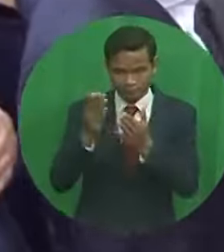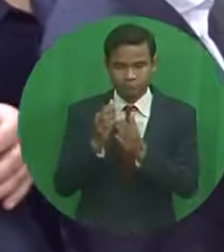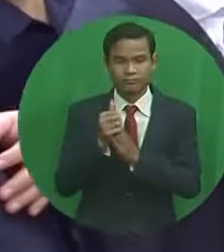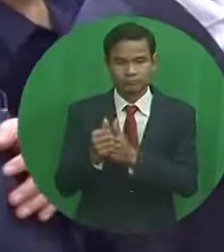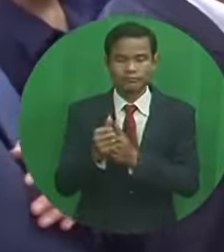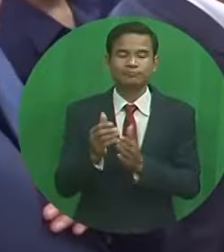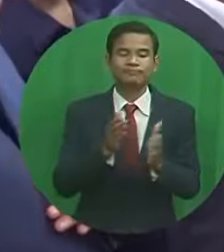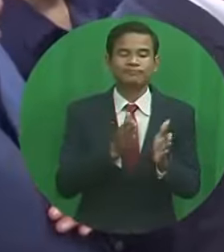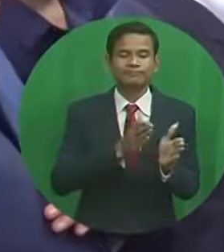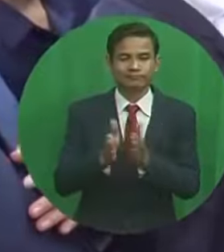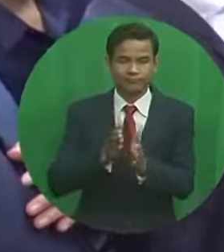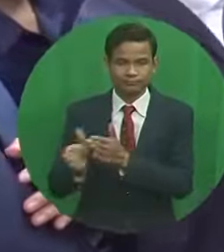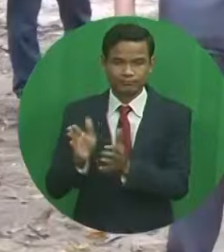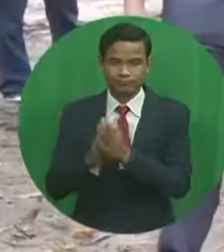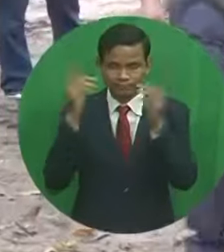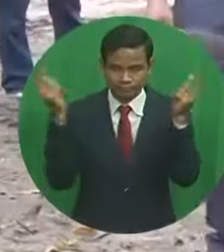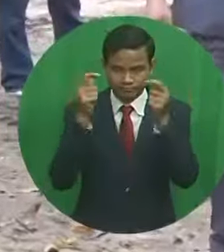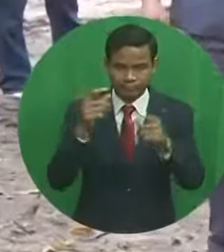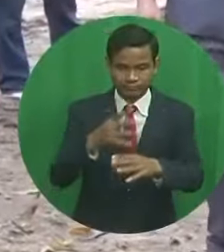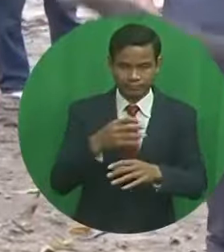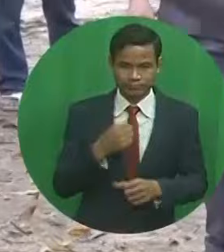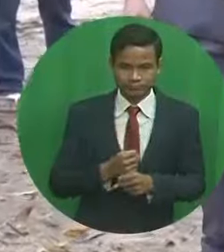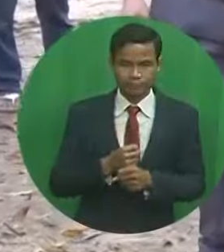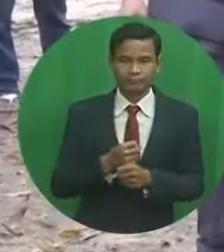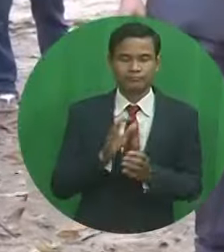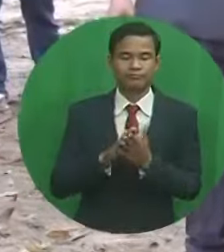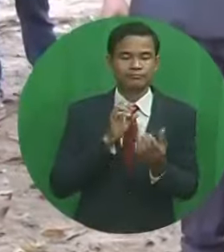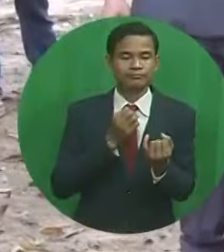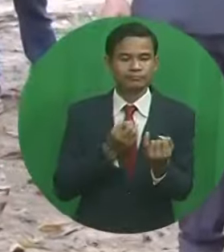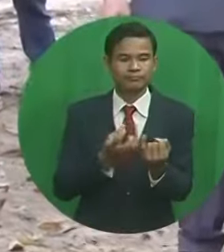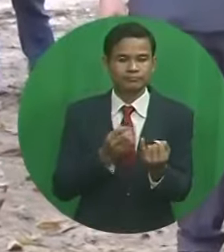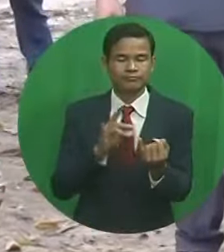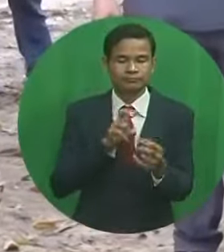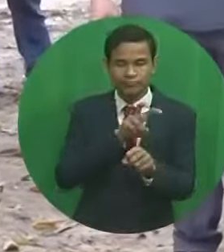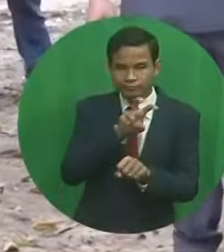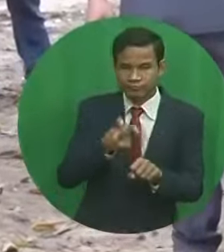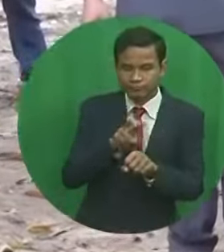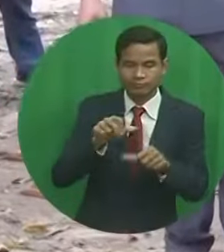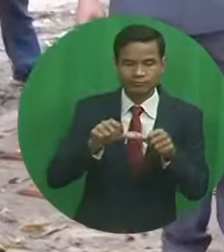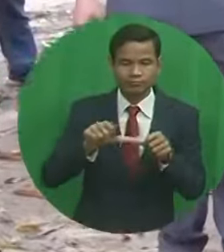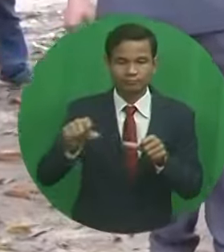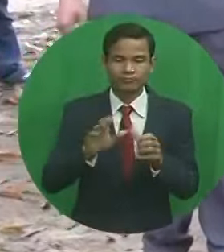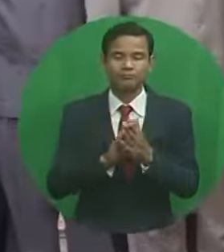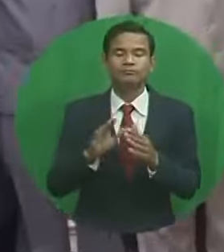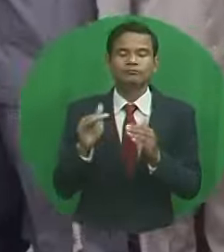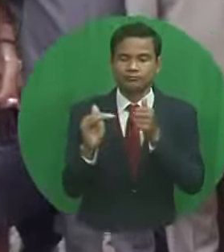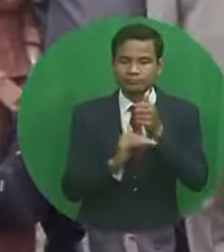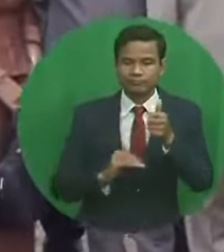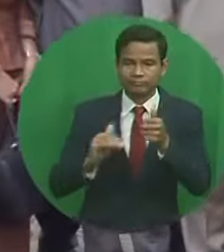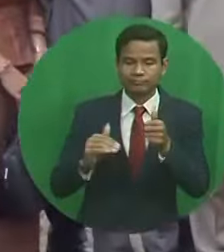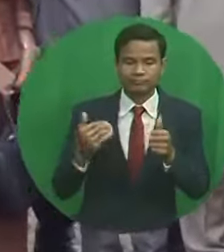ចាត់ចែងរៀបចំពិធីប្រគល់ទទួលនិងចិញ្ចឹមថែរក្សាជាបន្តនៅឧទ្យានសួនសត្វ